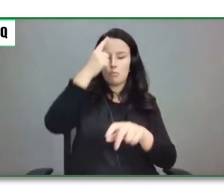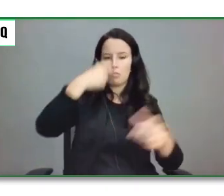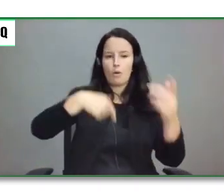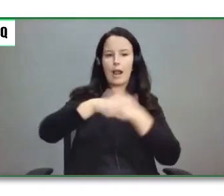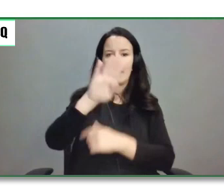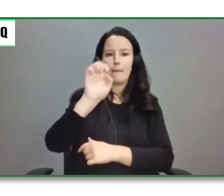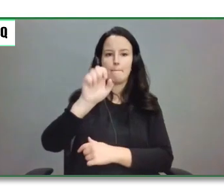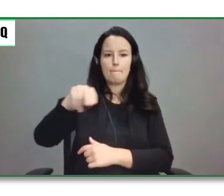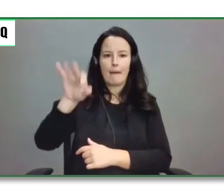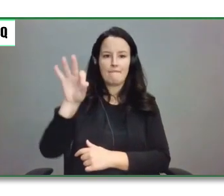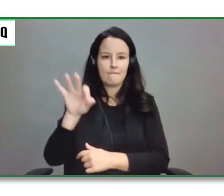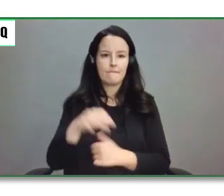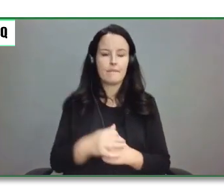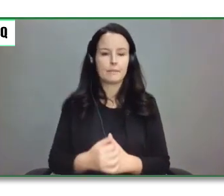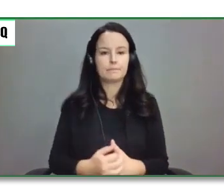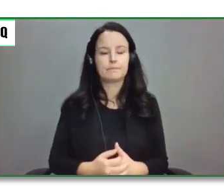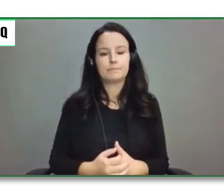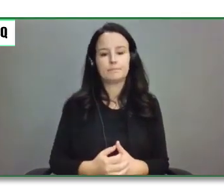Prochaine diapo.